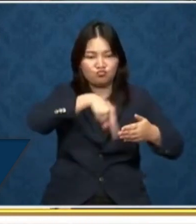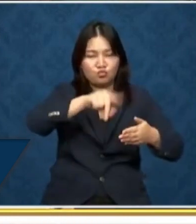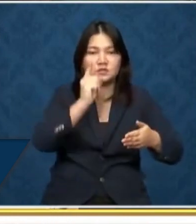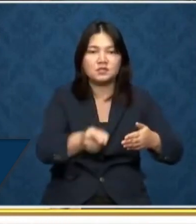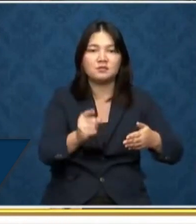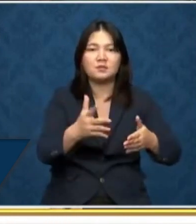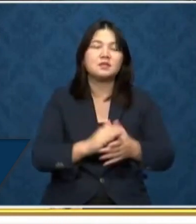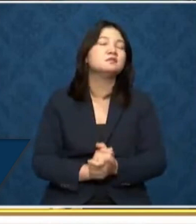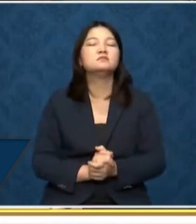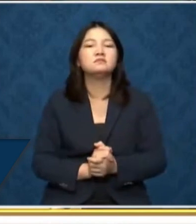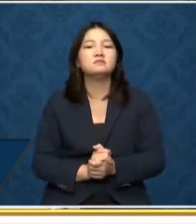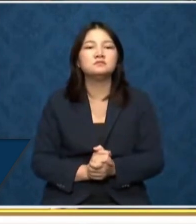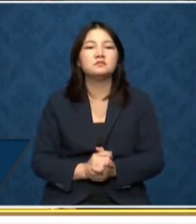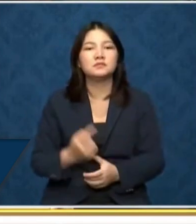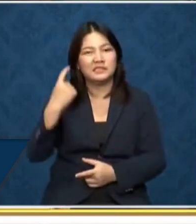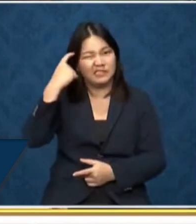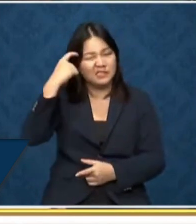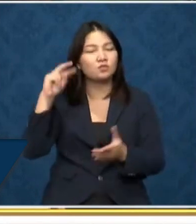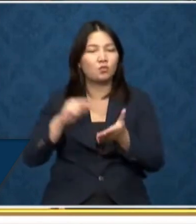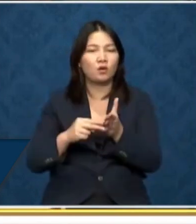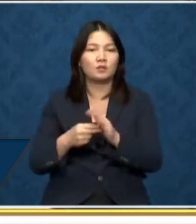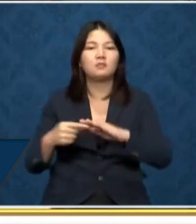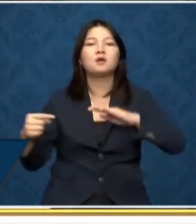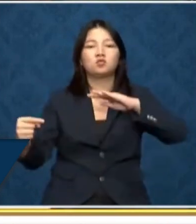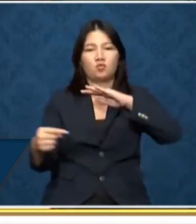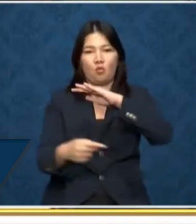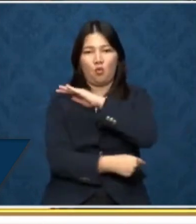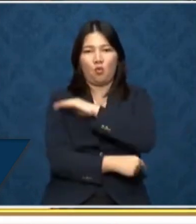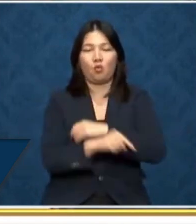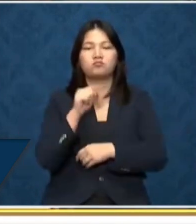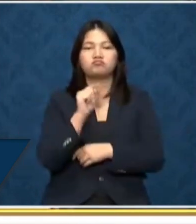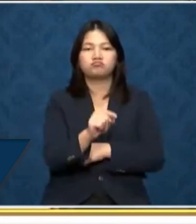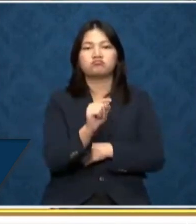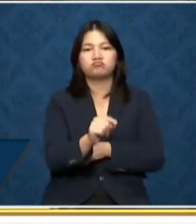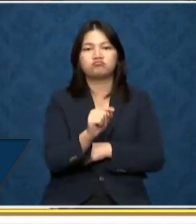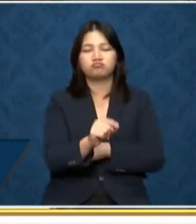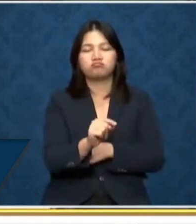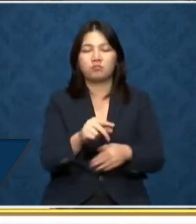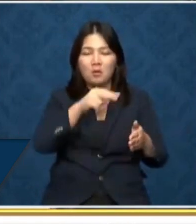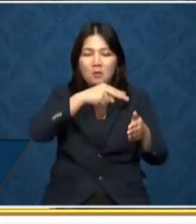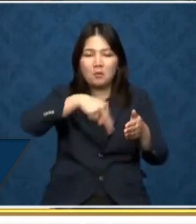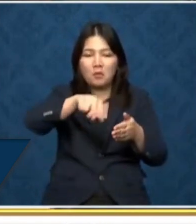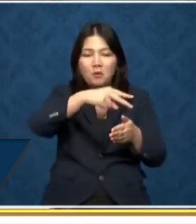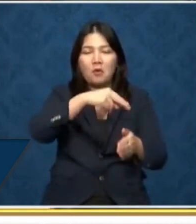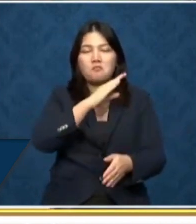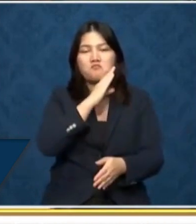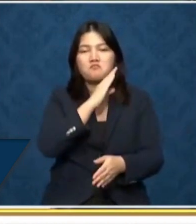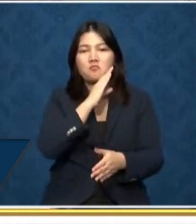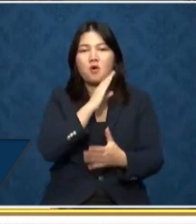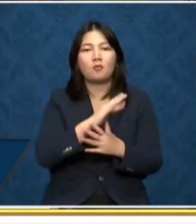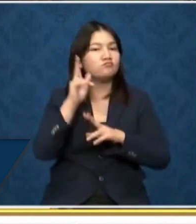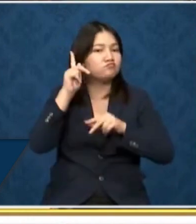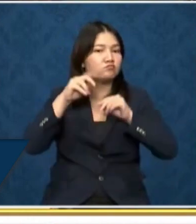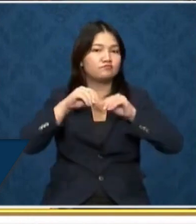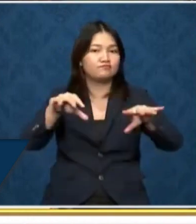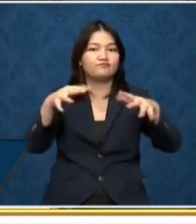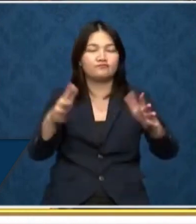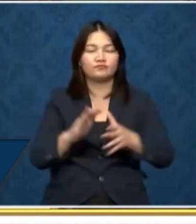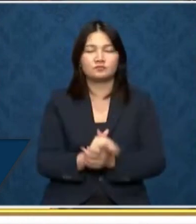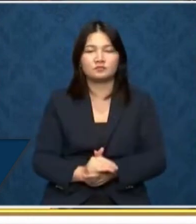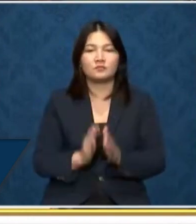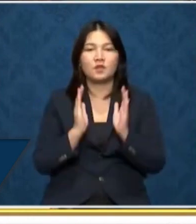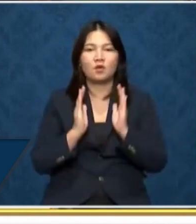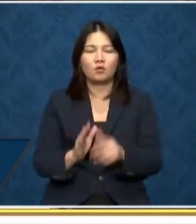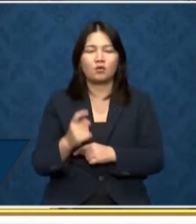พซึ่งเป็นที่มาของการทุจริตการตรวจสภาพรถหรือการตรวจรถทิพย์ตามที่เป็นข่าวซึ่งทางผู้เสียหายนำเ